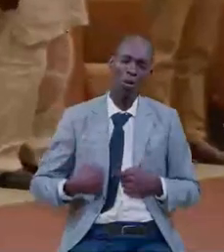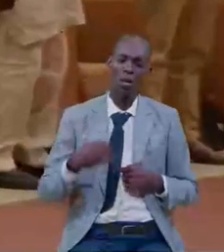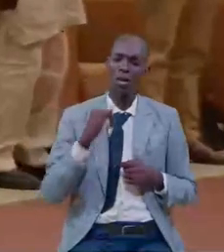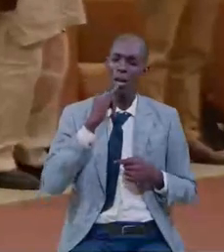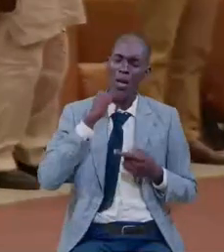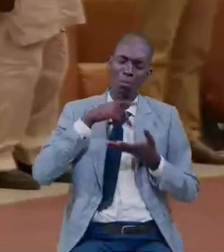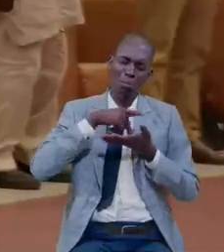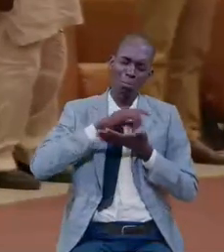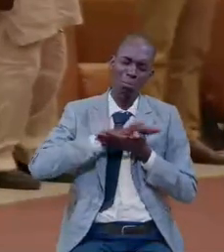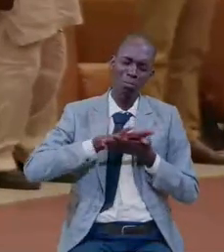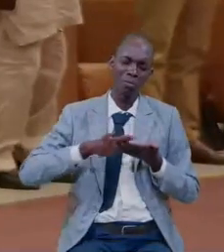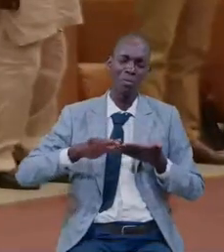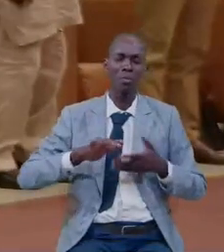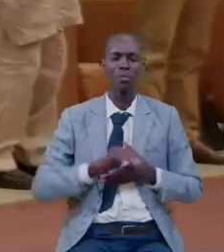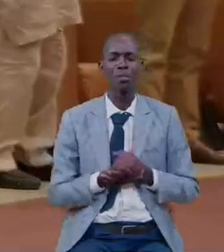votre cœur sera pur.